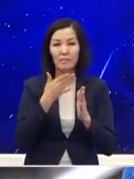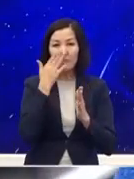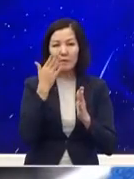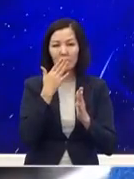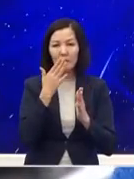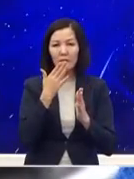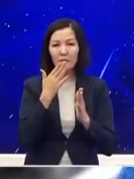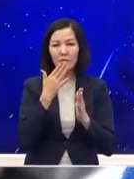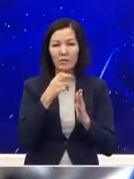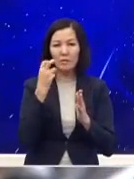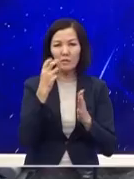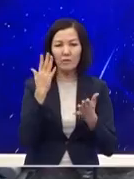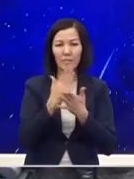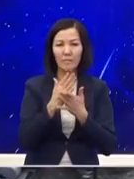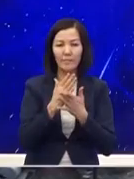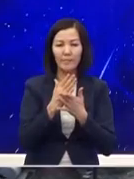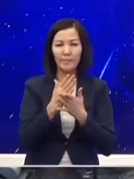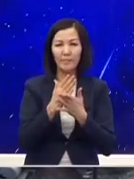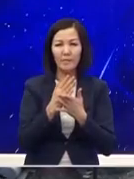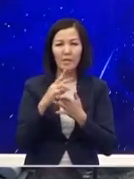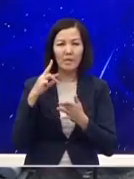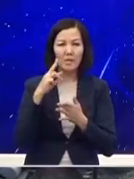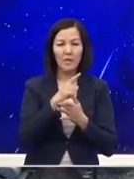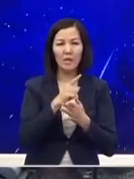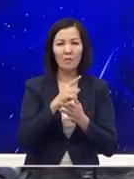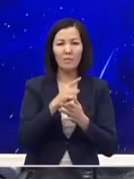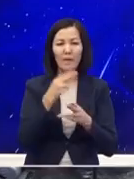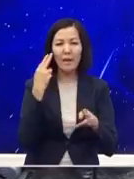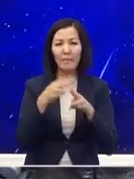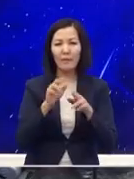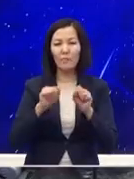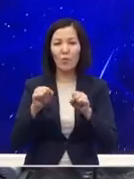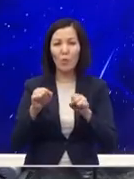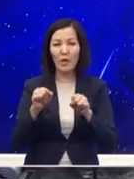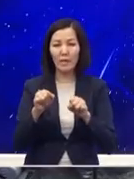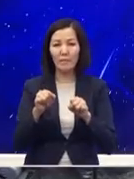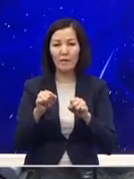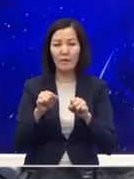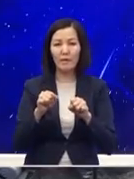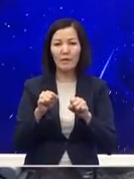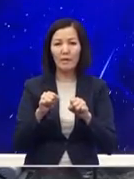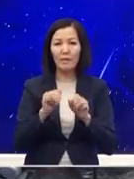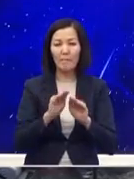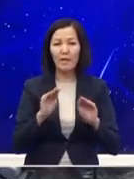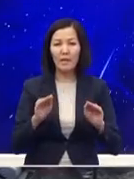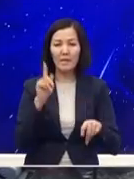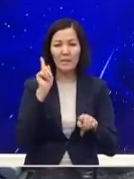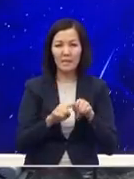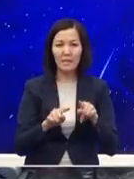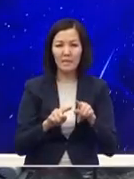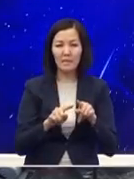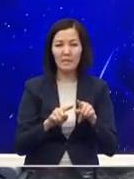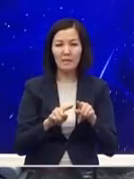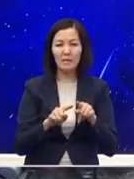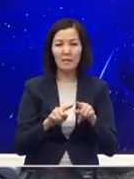ыстын иси кеп жатыр экен. Содан жүгүрүп сестрамды оятып, апкемди оятып, балаларды нетип